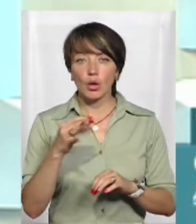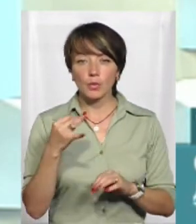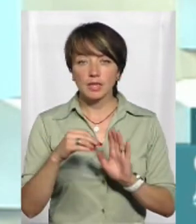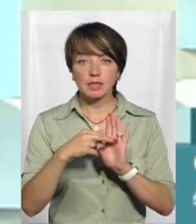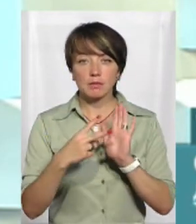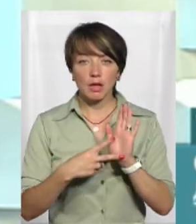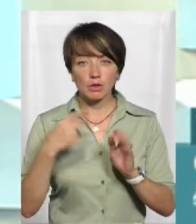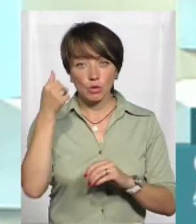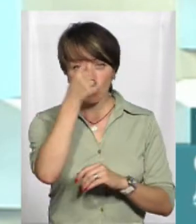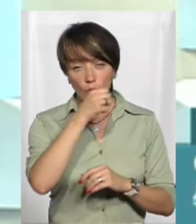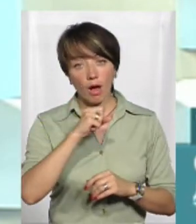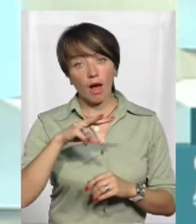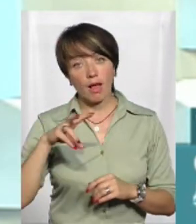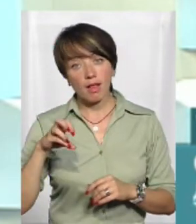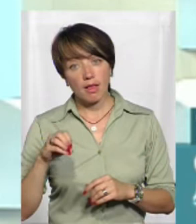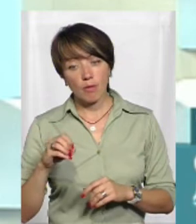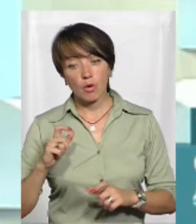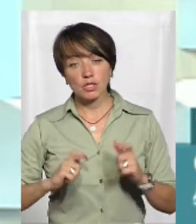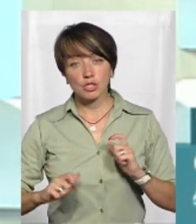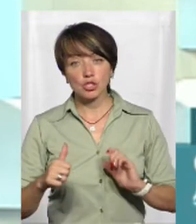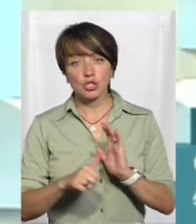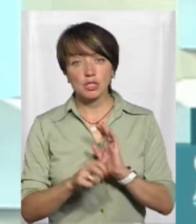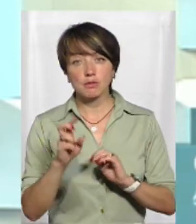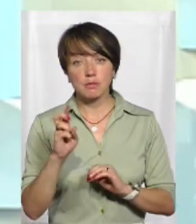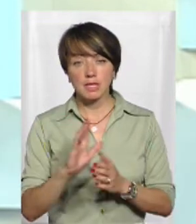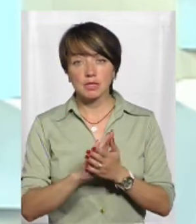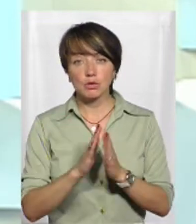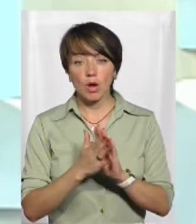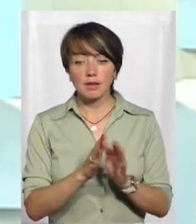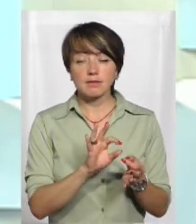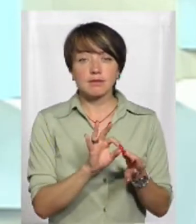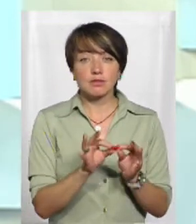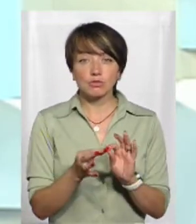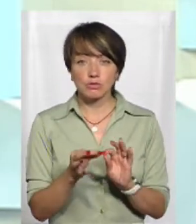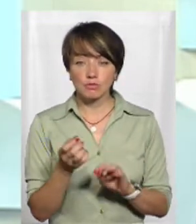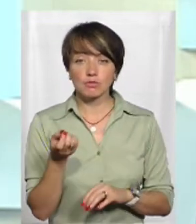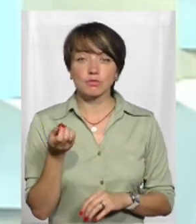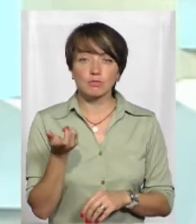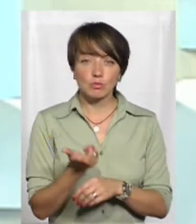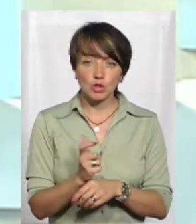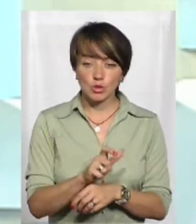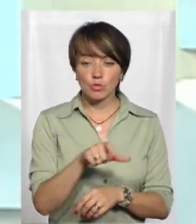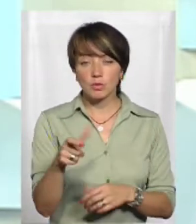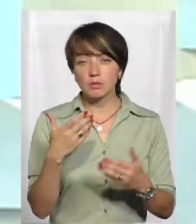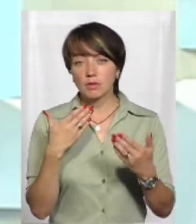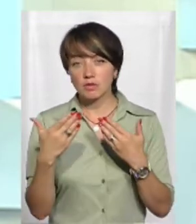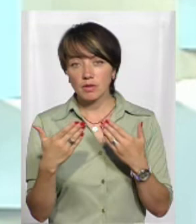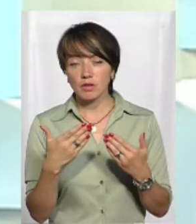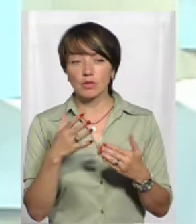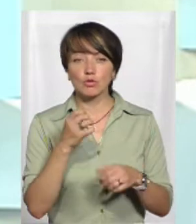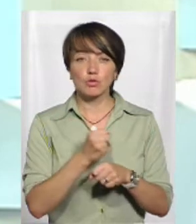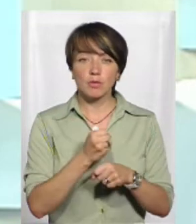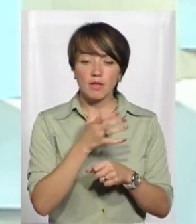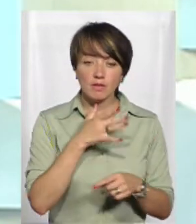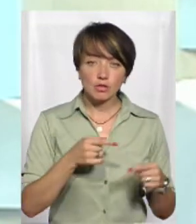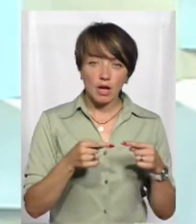2017 року. Але з цим об'єктом по інститутській 6Б ситуація стала складнішою. З людьми ми спілкувалися, щось робили щасно, щось